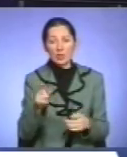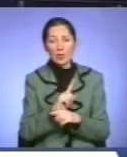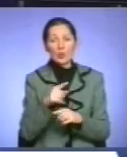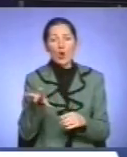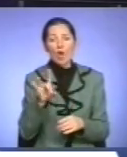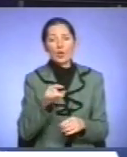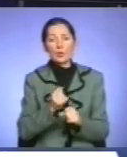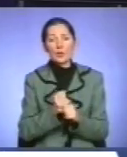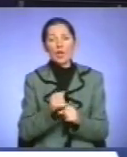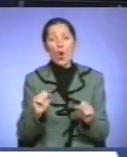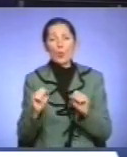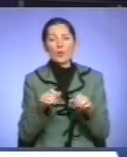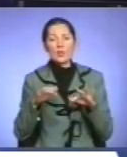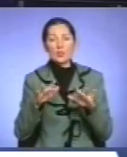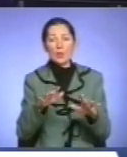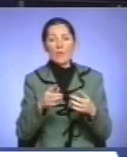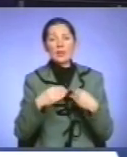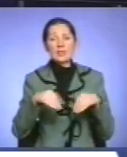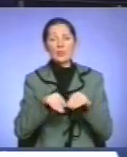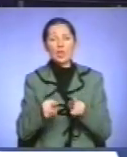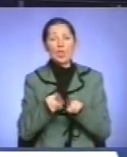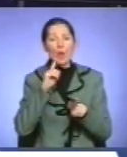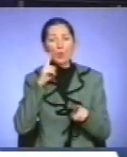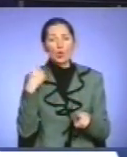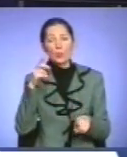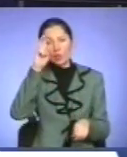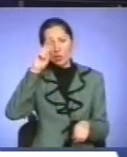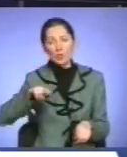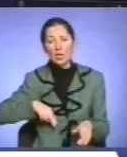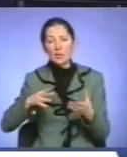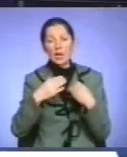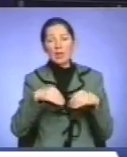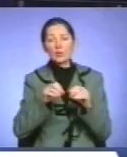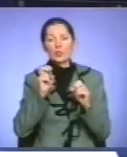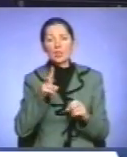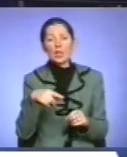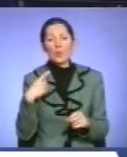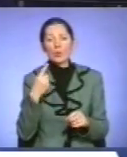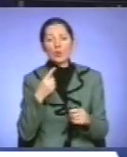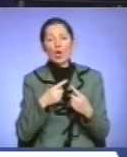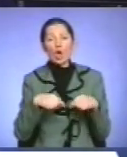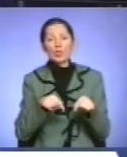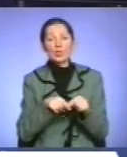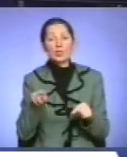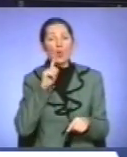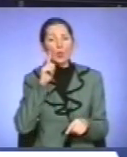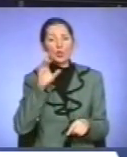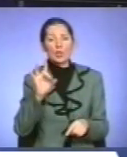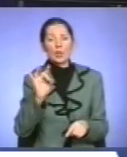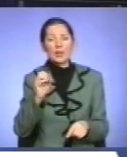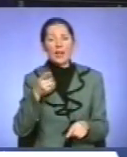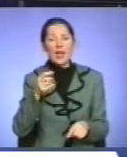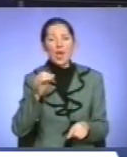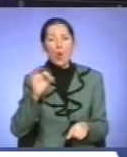працівники управління у справах сім'ї та молоді облдержадміністрації разом із членами обласної організації «Молоді регіони» впорядкували